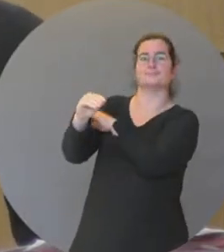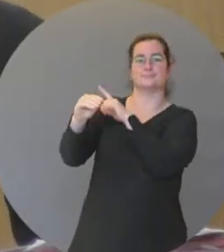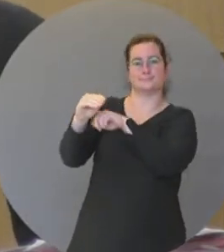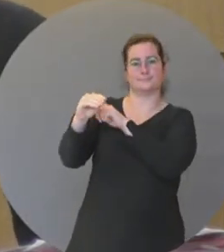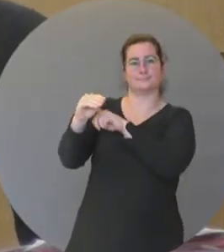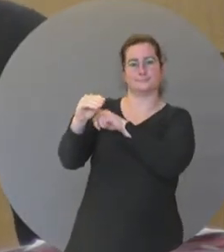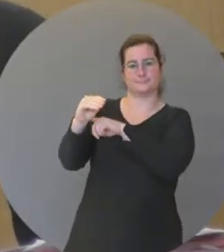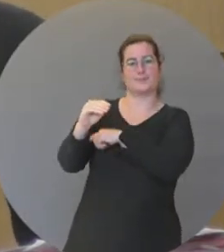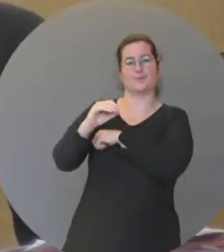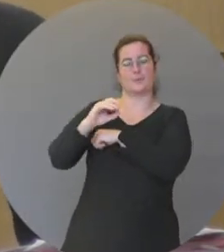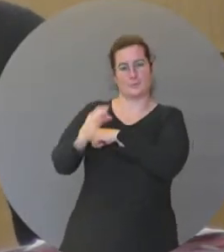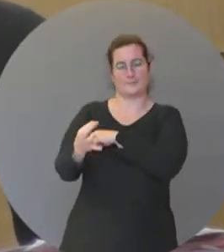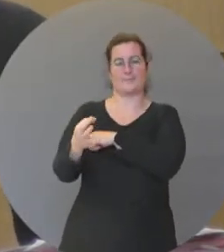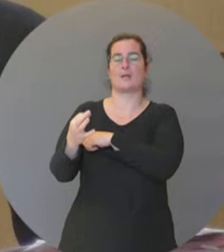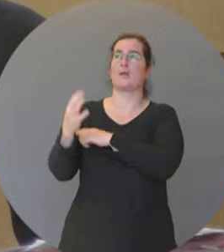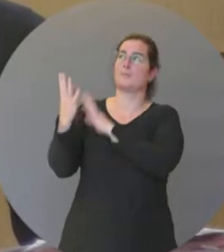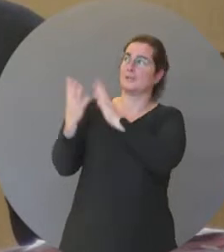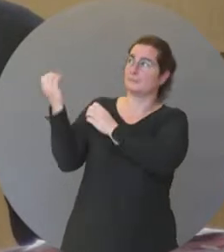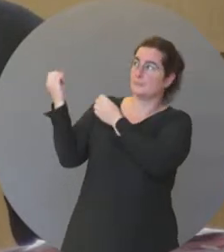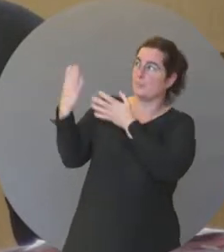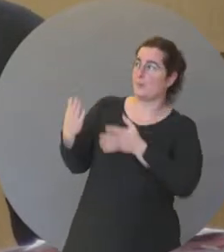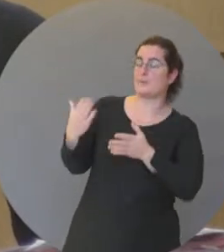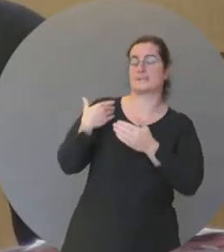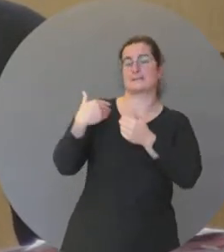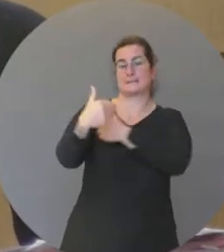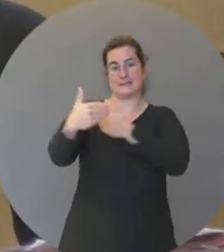peut-être cadrer doit